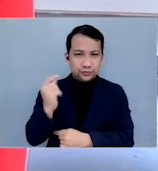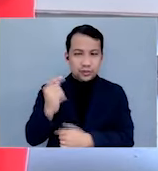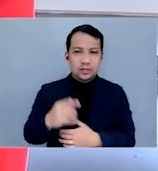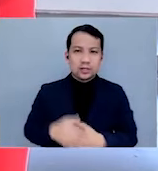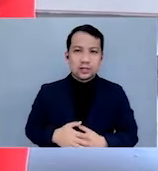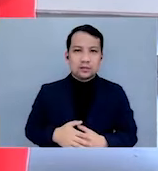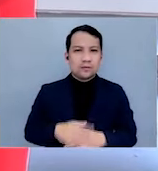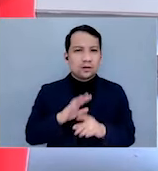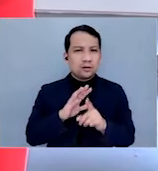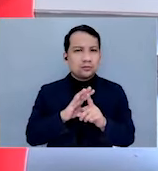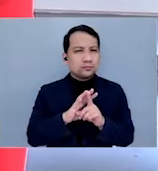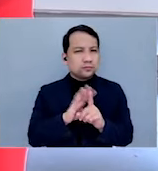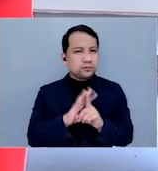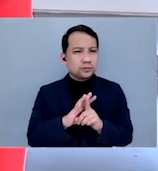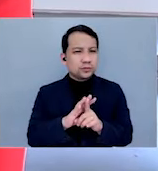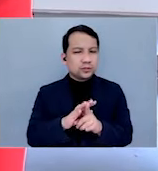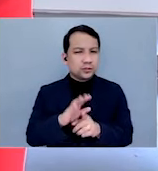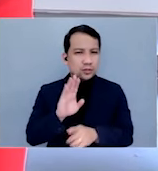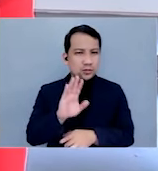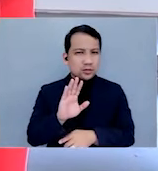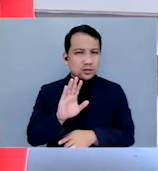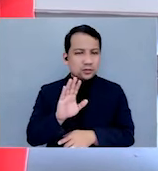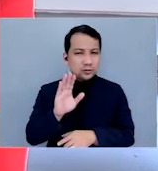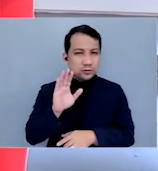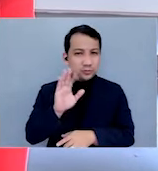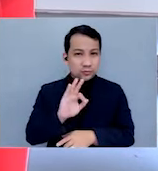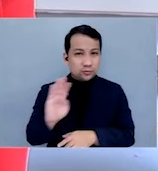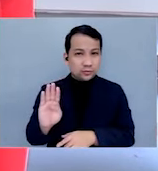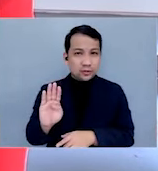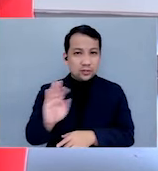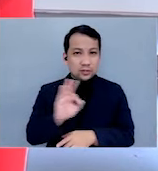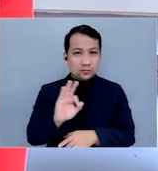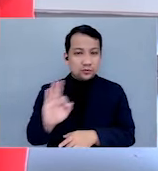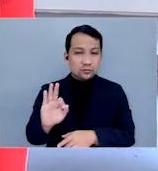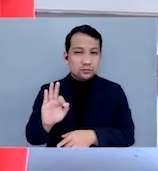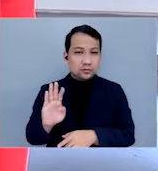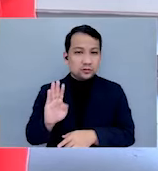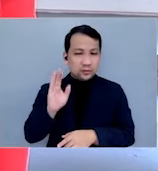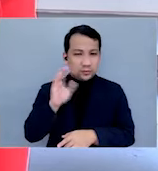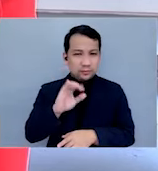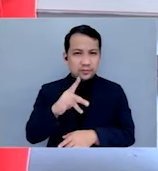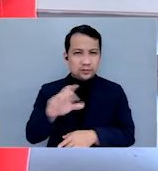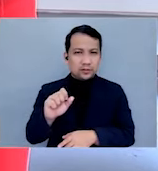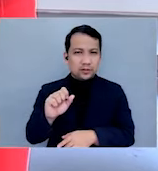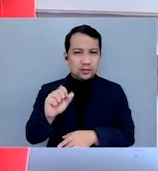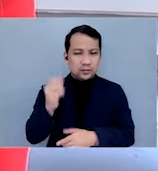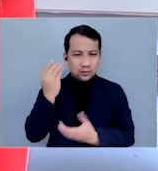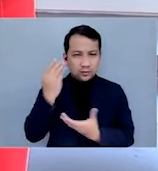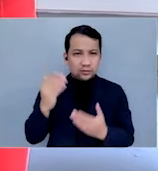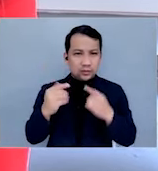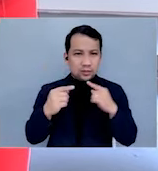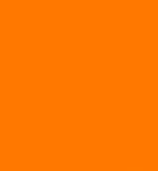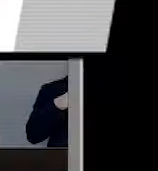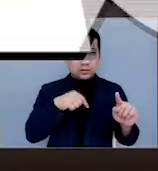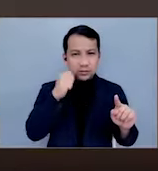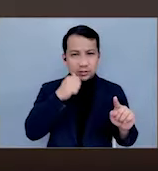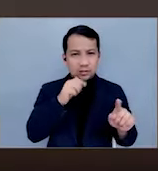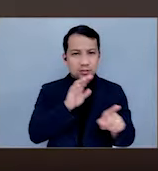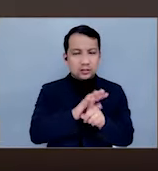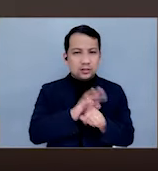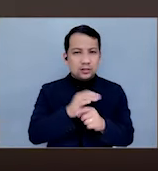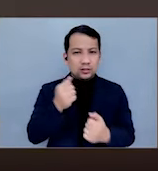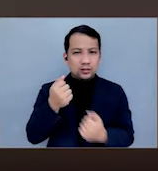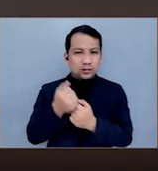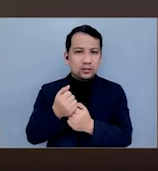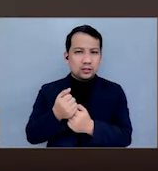trending ang fiancé ni Andi Eigenmann na si Philmar Alipayo dahil sa pakikipag-usap niya sa isang fan. Sa isang